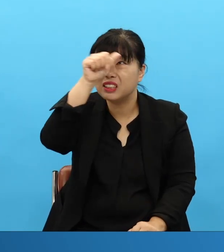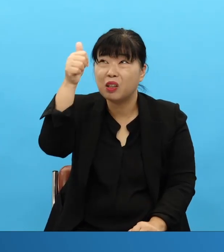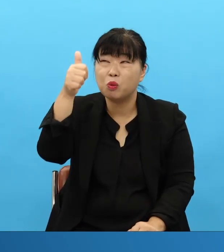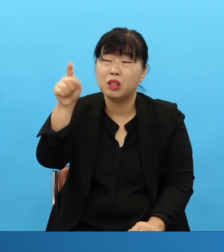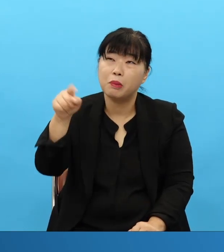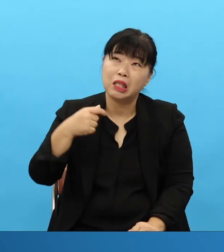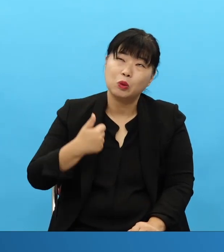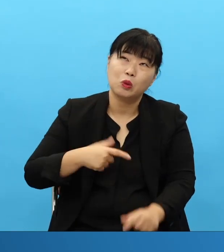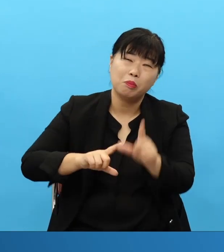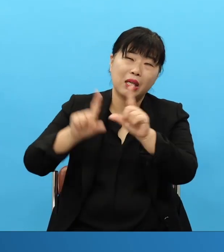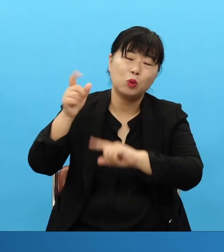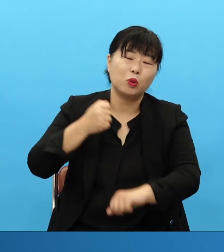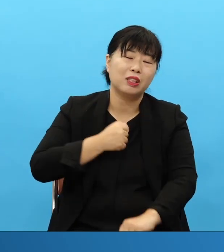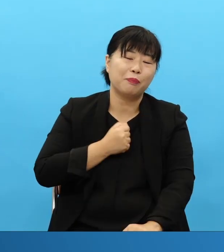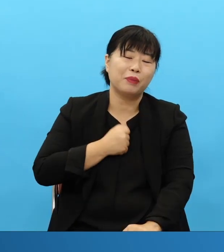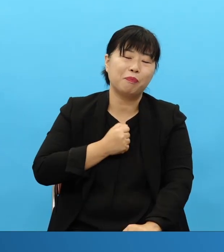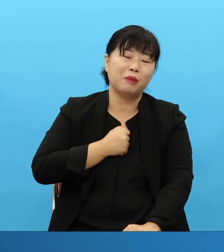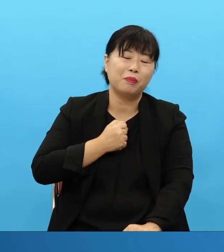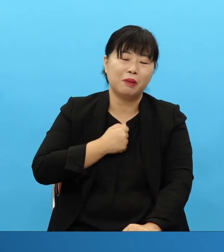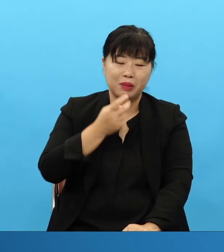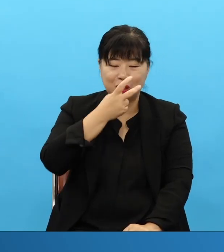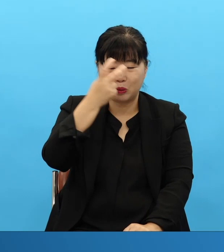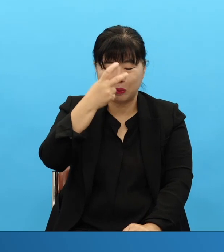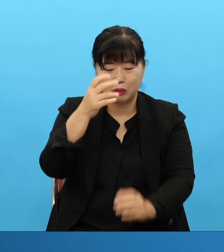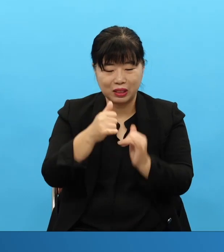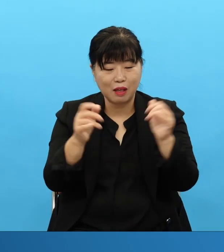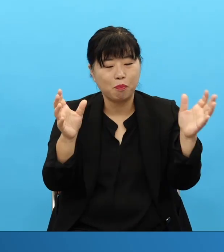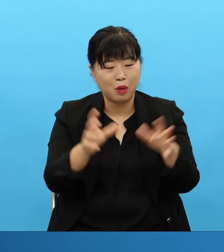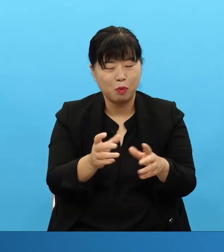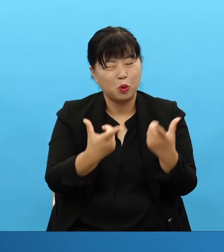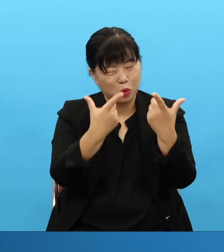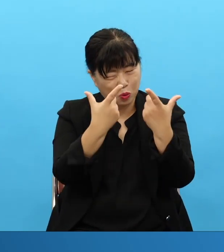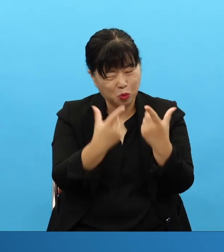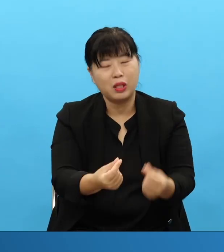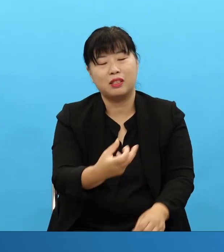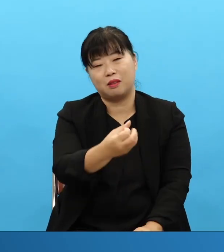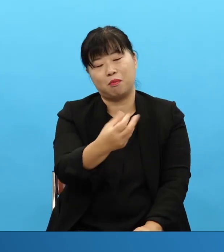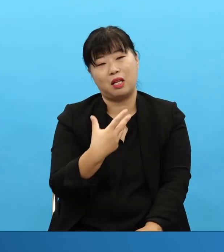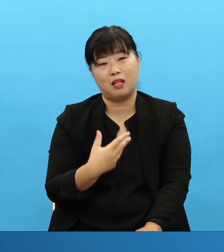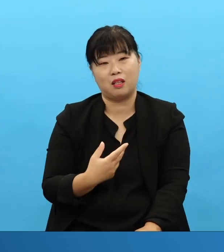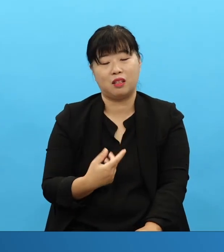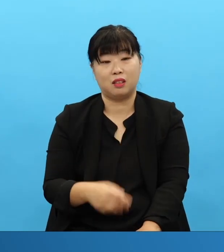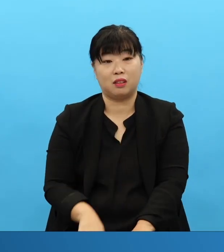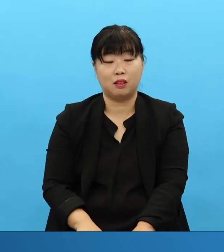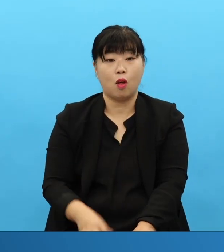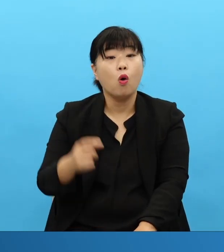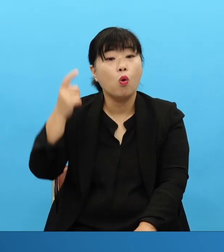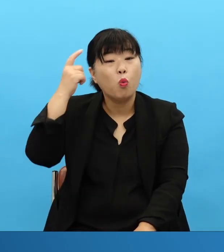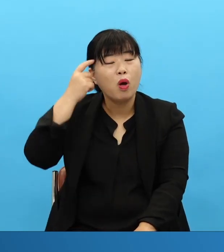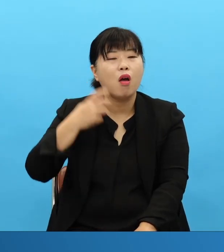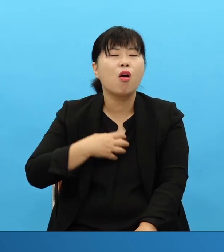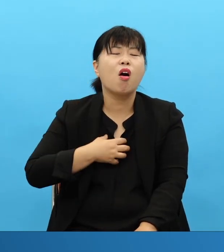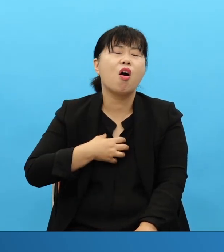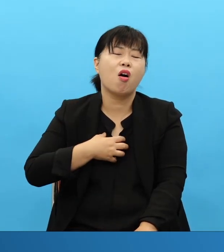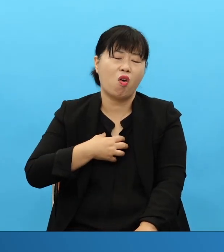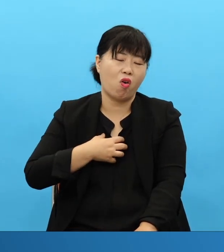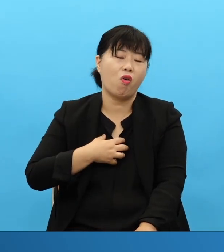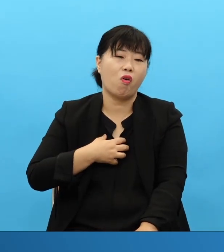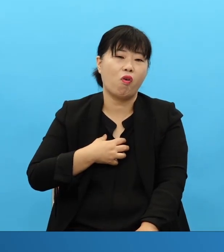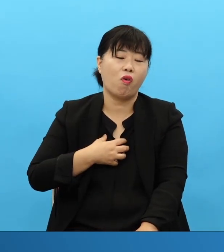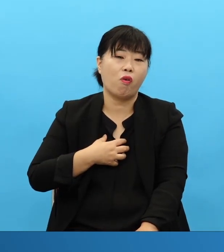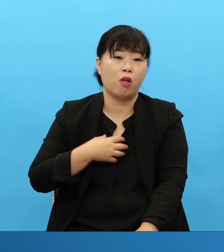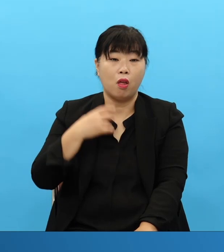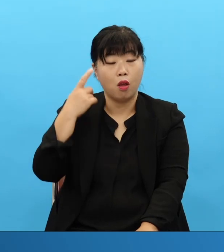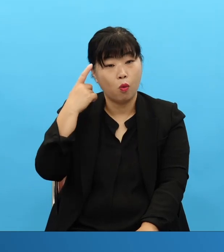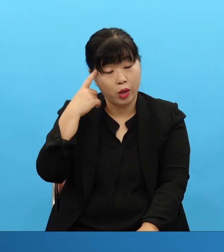because of our elders or our 공통적 pastor. 단어입니다. And they never make a show of that. 뒤에서 걱정해요. But they're worried behind the 나 scenes. 그때 싶더라니까요. And that